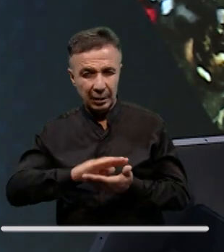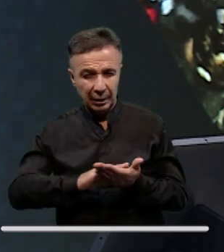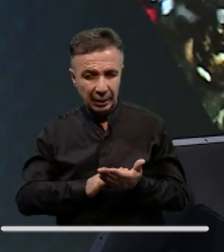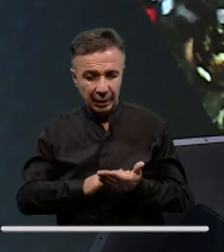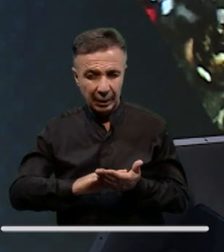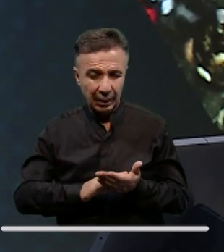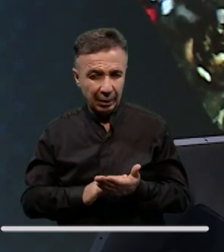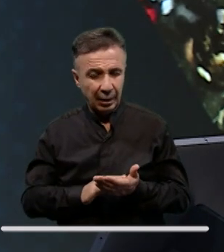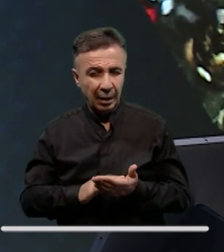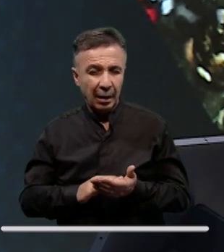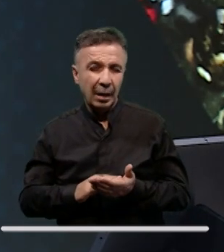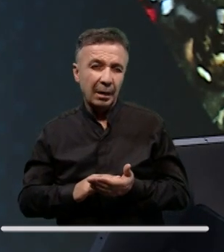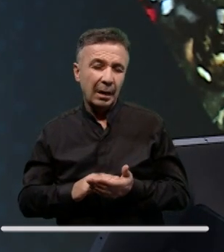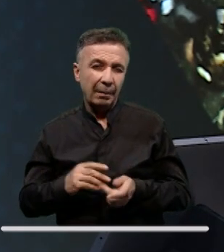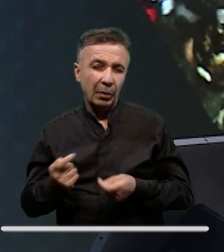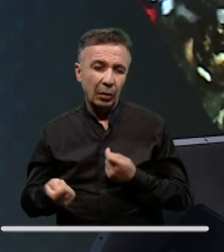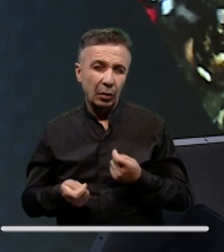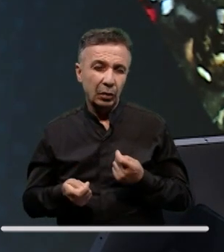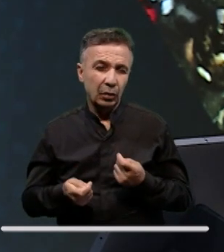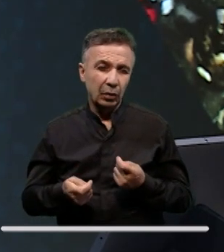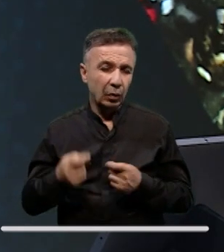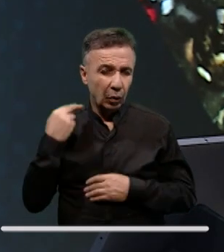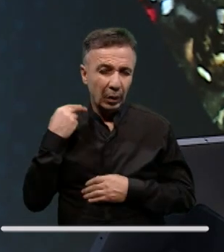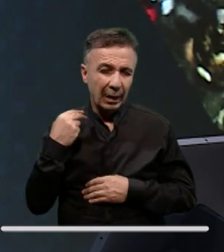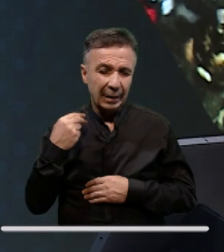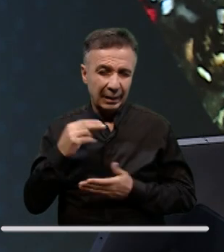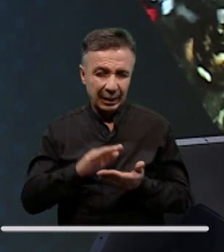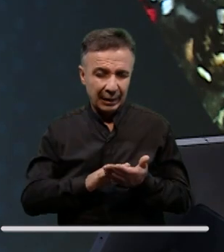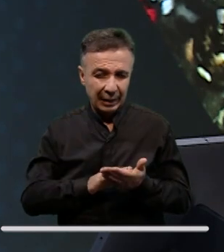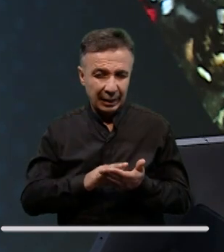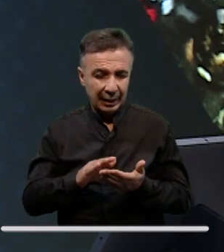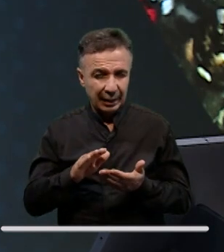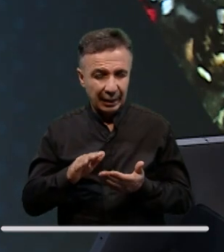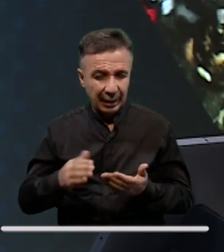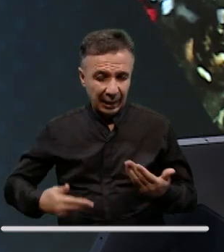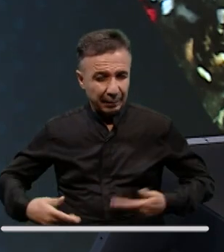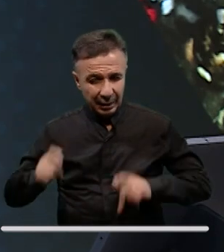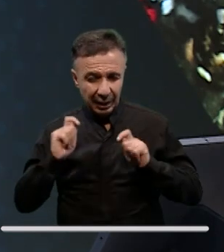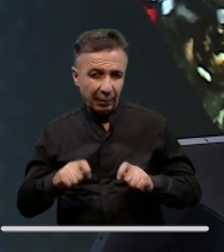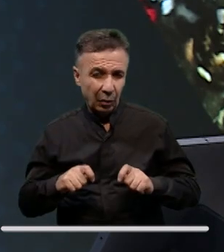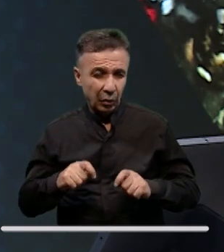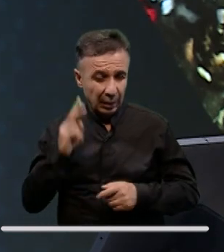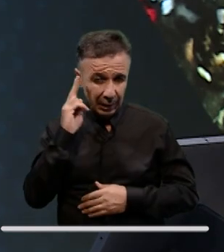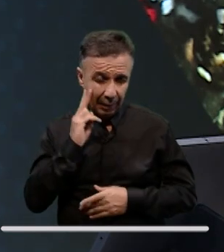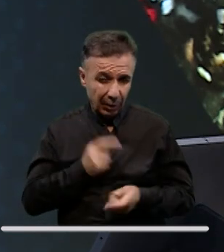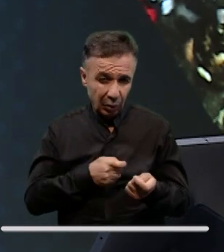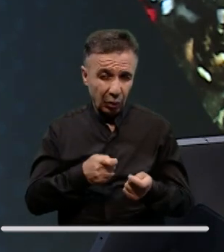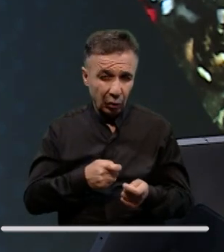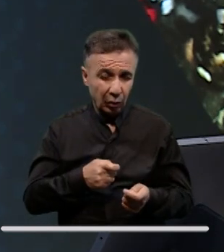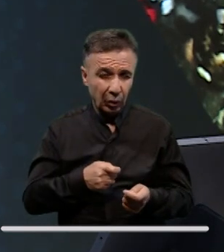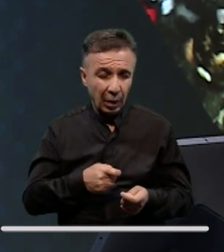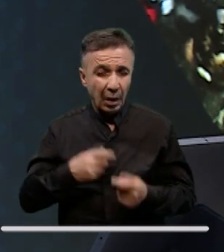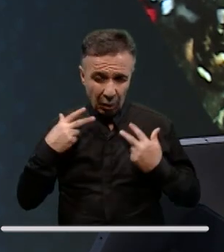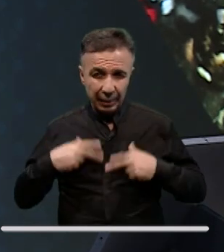değişikliği de yapamıyoruz haliyle bununla namaz kılmak caiz midir uygun olur mu onu hocamıza sormak istemiştim Peki Allah